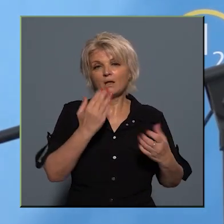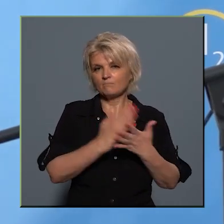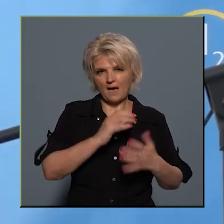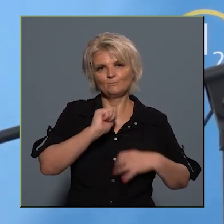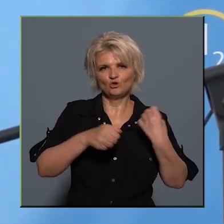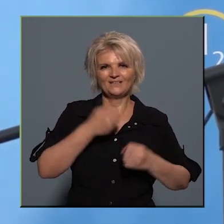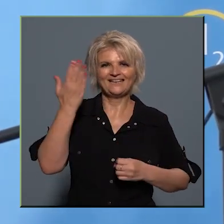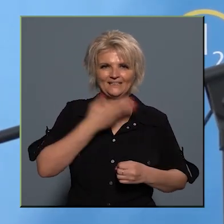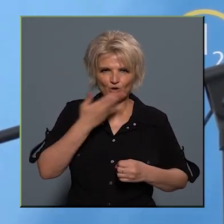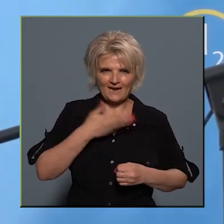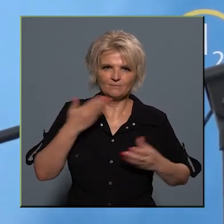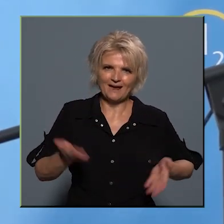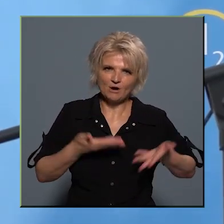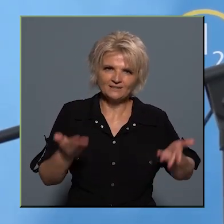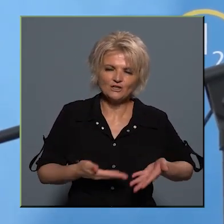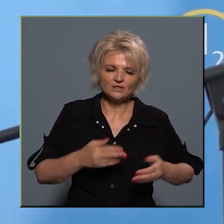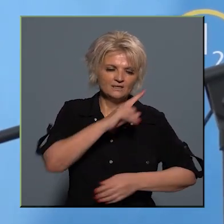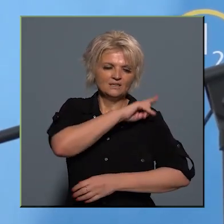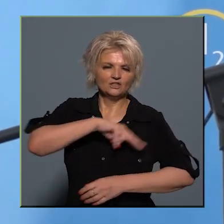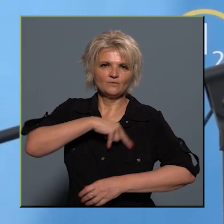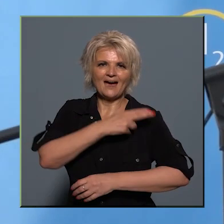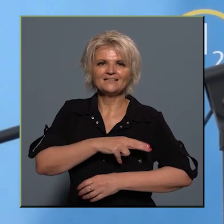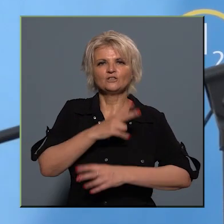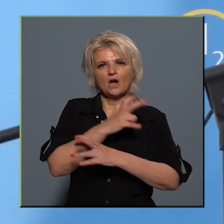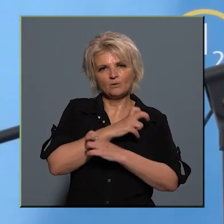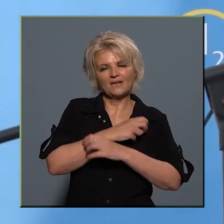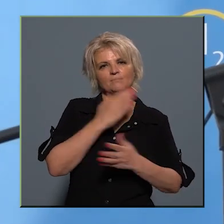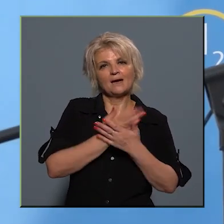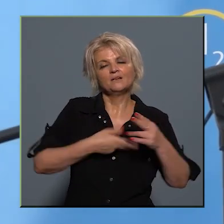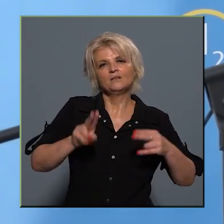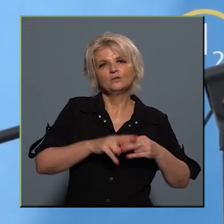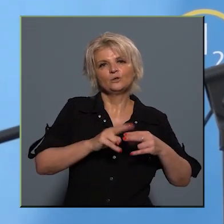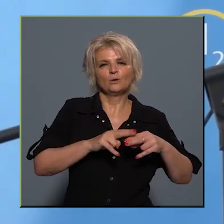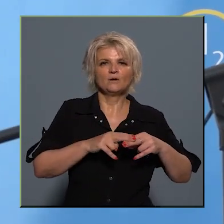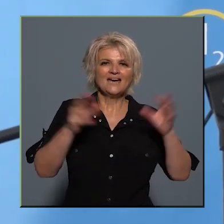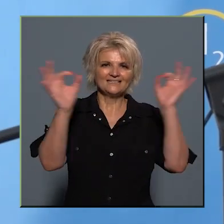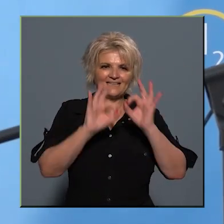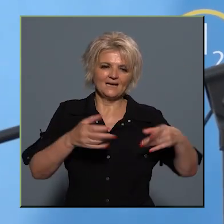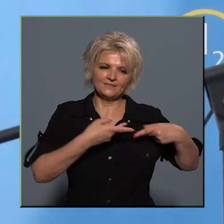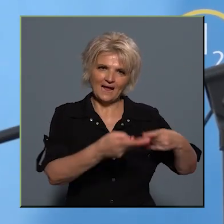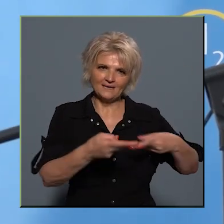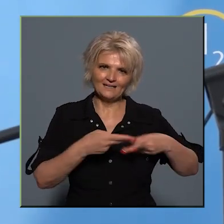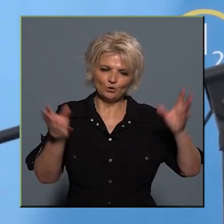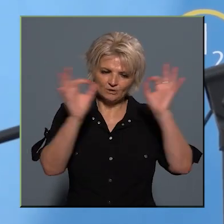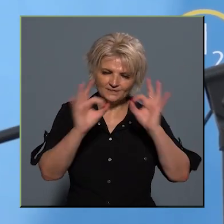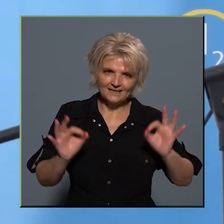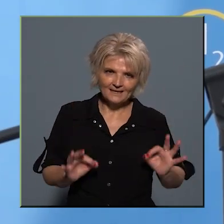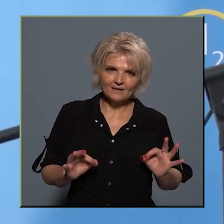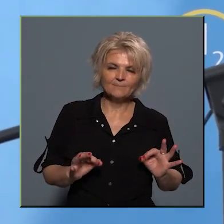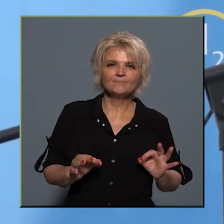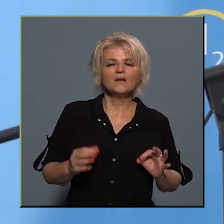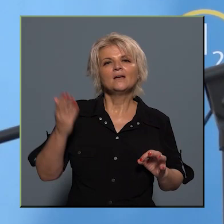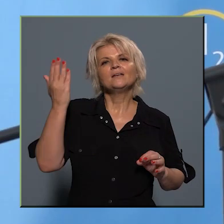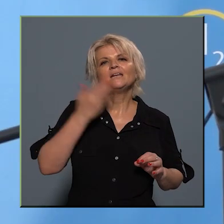hidrogénüzemanyaghajtással, és ahogy látjuk Svájcban, illetve Ausztriában is már több olyan szállítmányozó cég van, aki gyakorlatilag üzemanyagcellás,